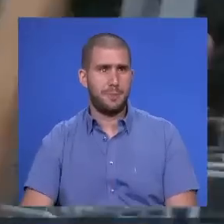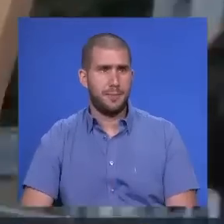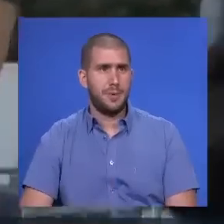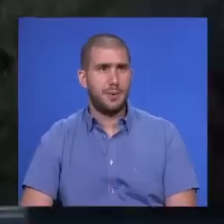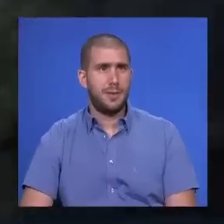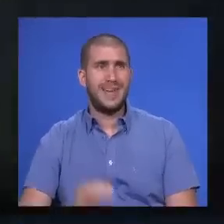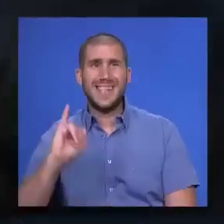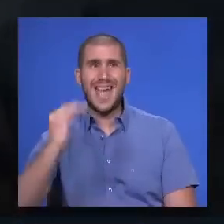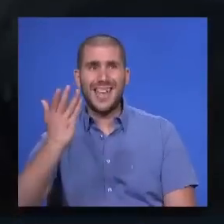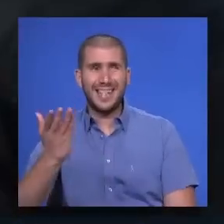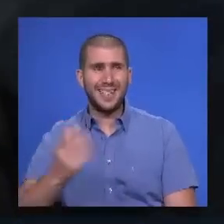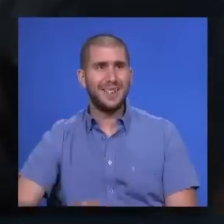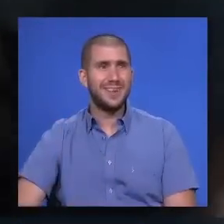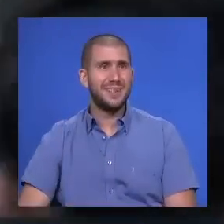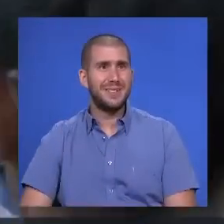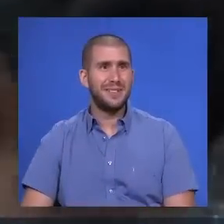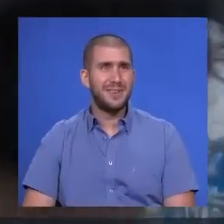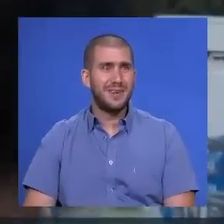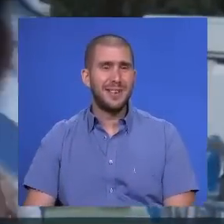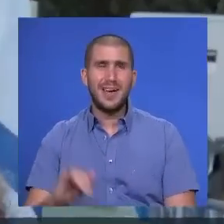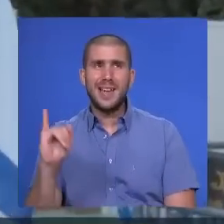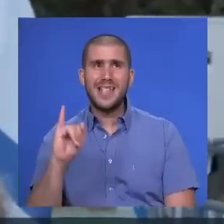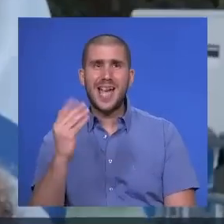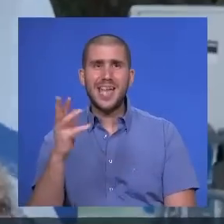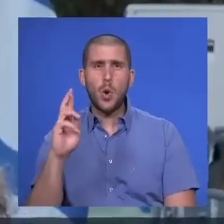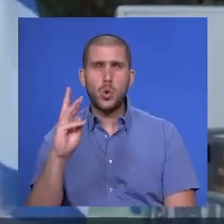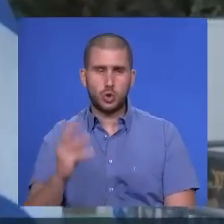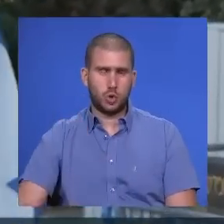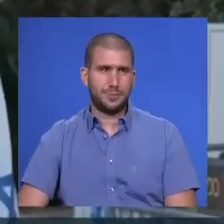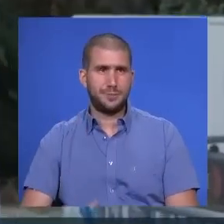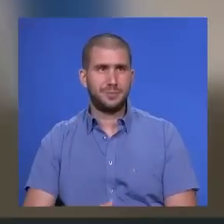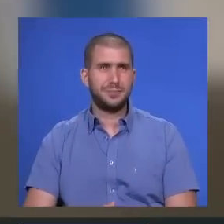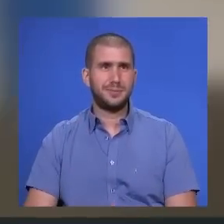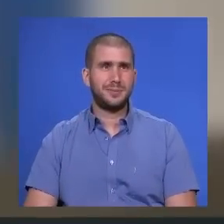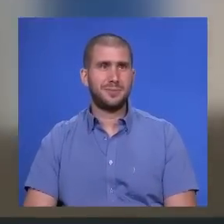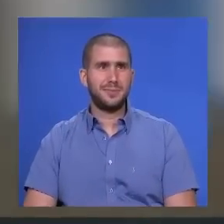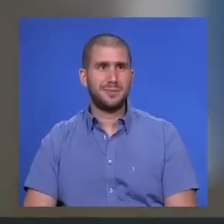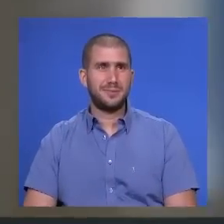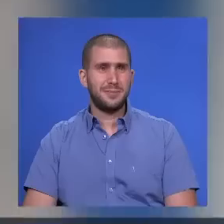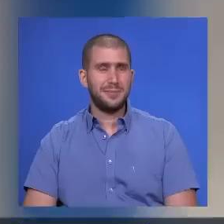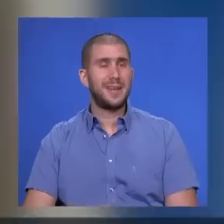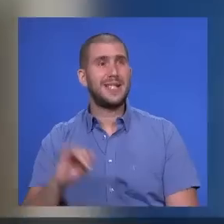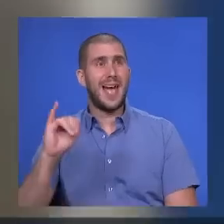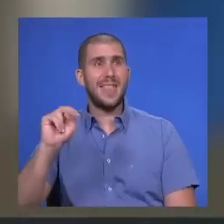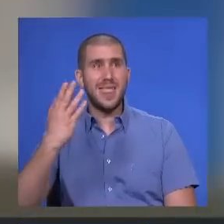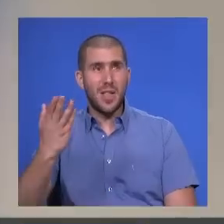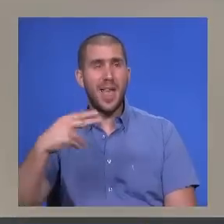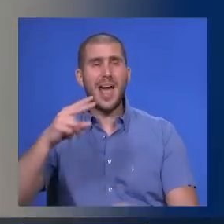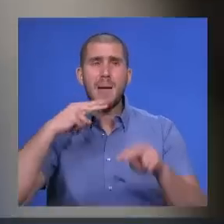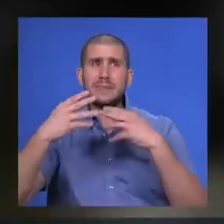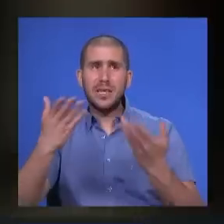יאיר! תגיד לי, לאן הלך הציור? יאיר! יאיר נתניהו,